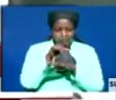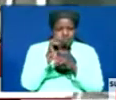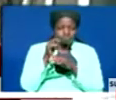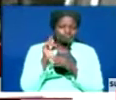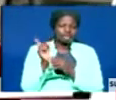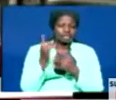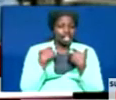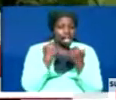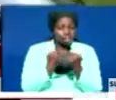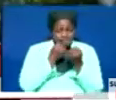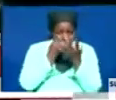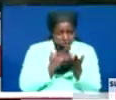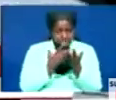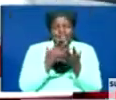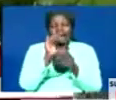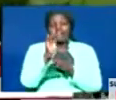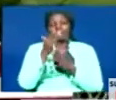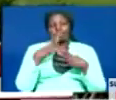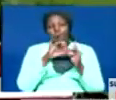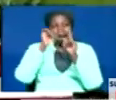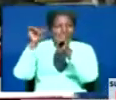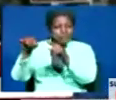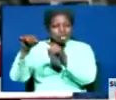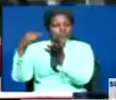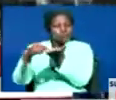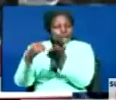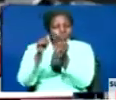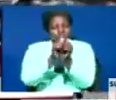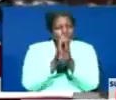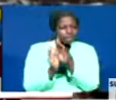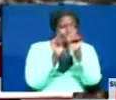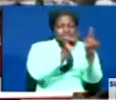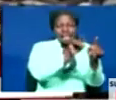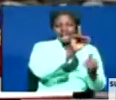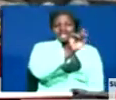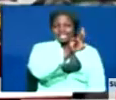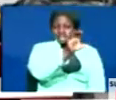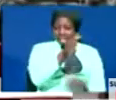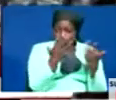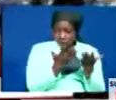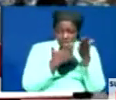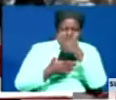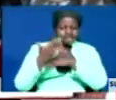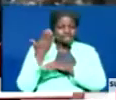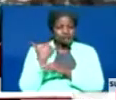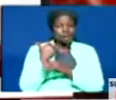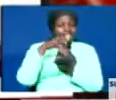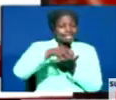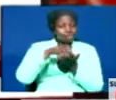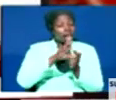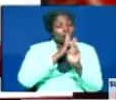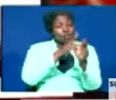imewahimiza wale wanaozuru Uganda na Jamhuri ya Demokrasia ya Kongo ambako visa vya awali viliripotiwa kuchukua